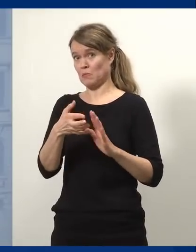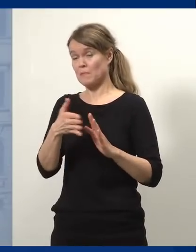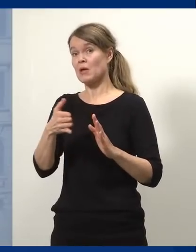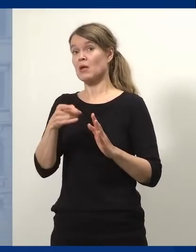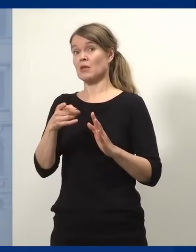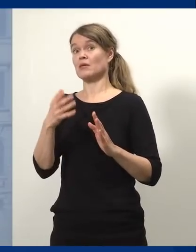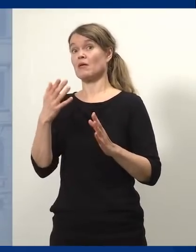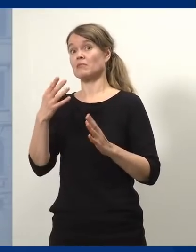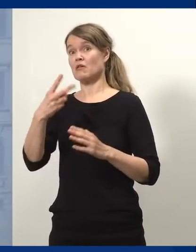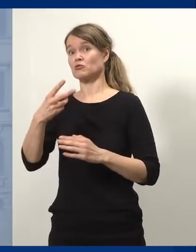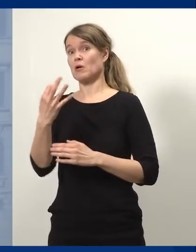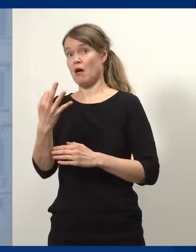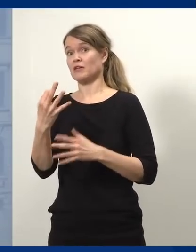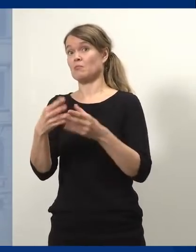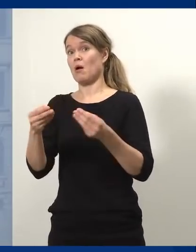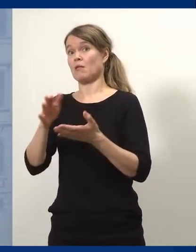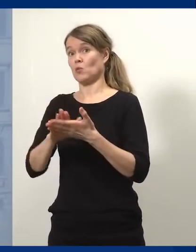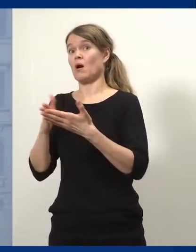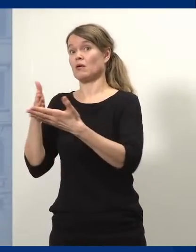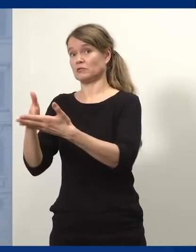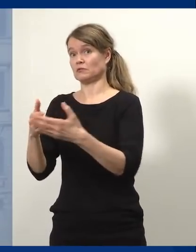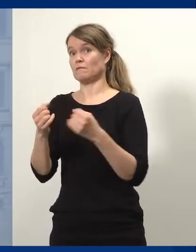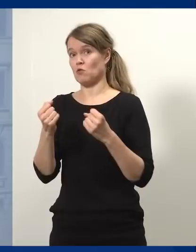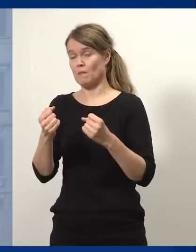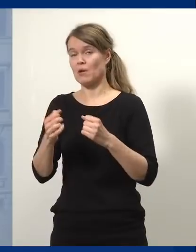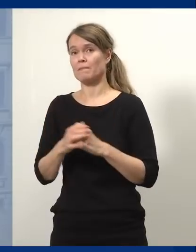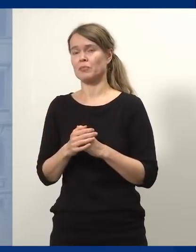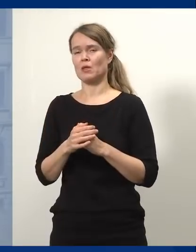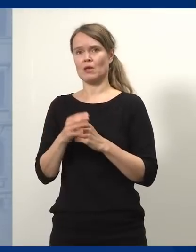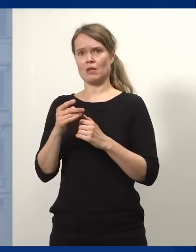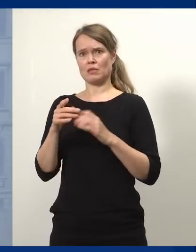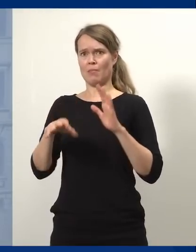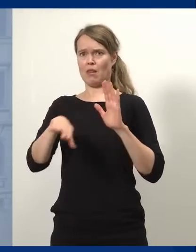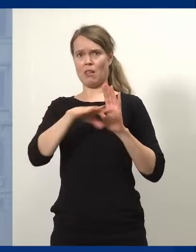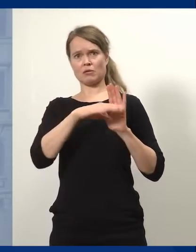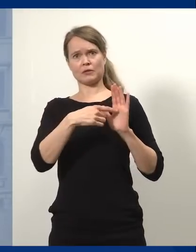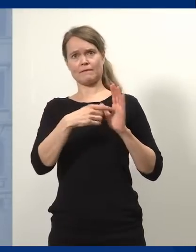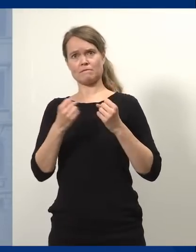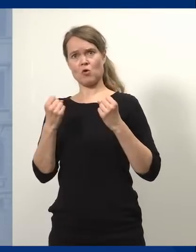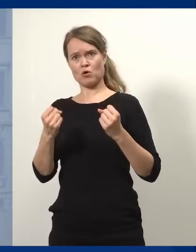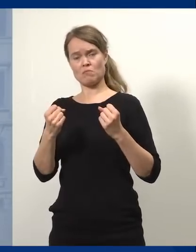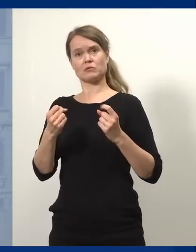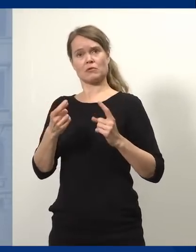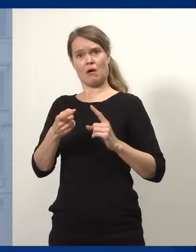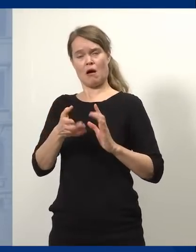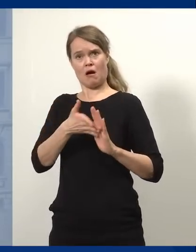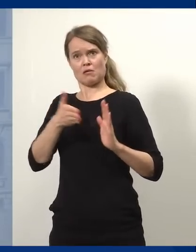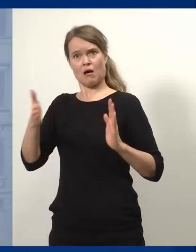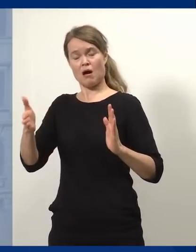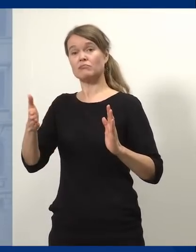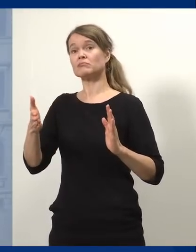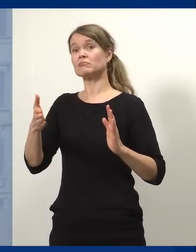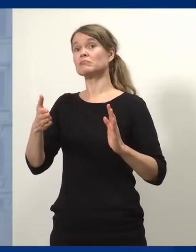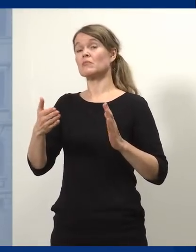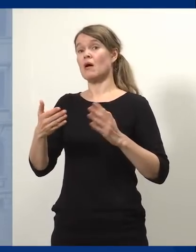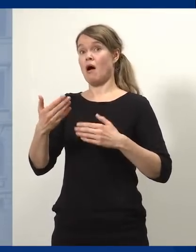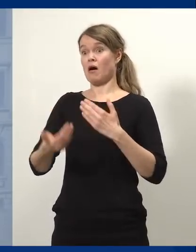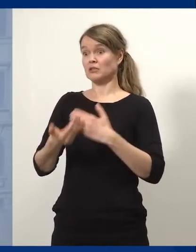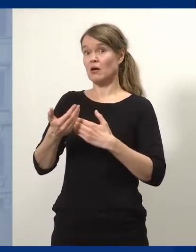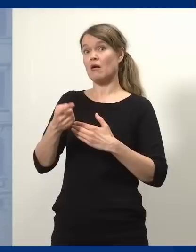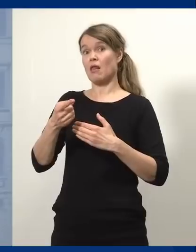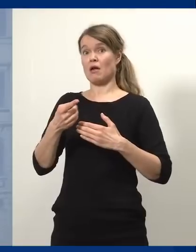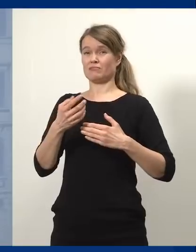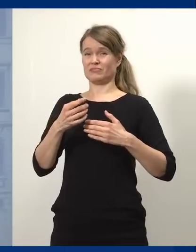päivä maaliskuuta saakka. Lain voimassaolon aikana ruoan ulosmyynti asiakkaille on